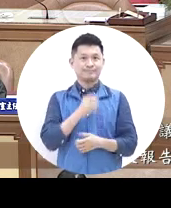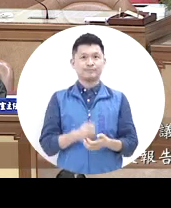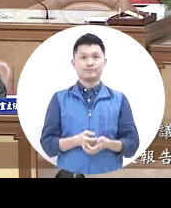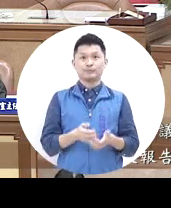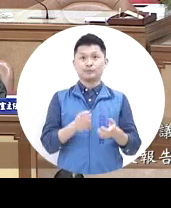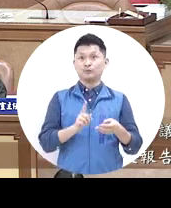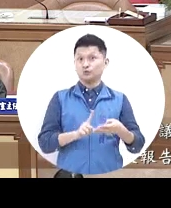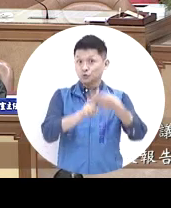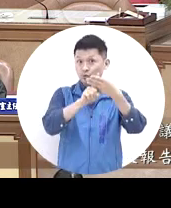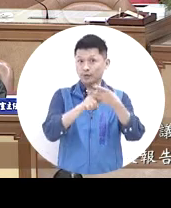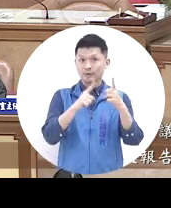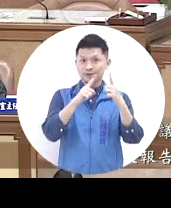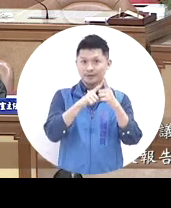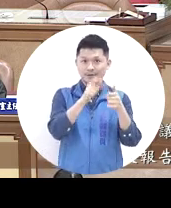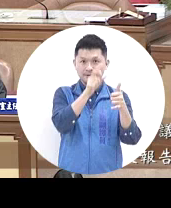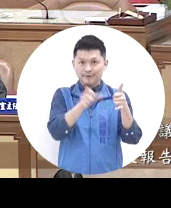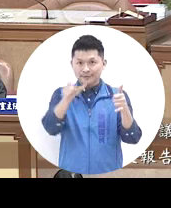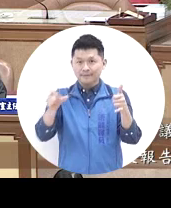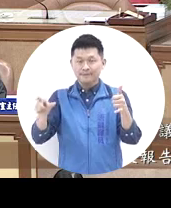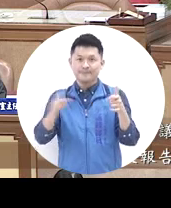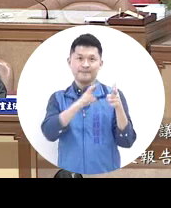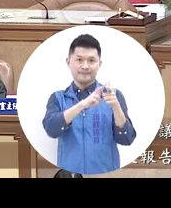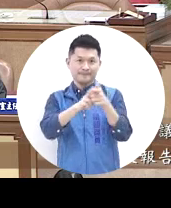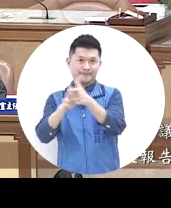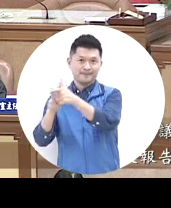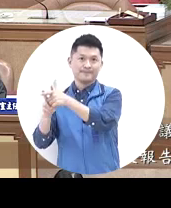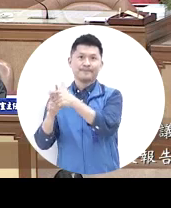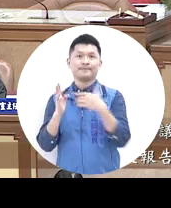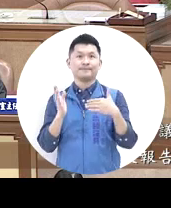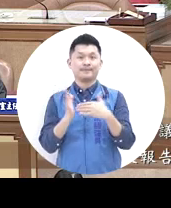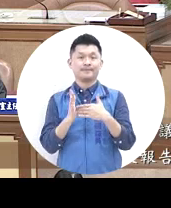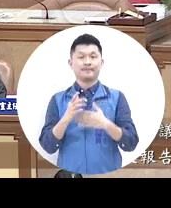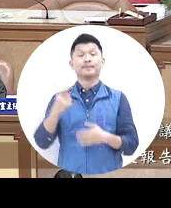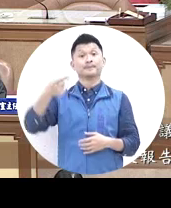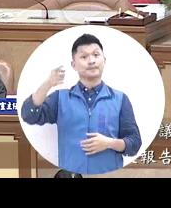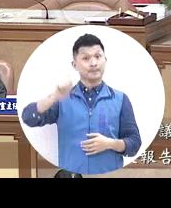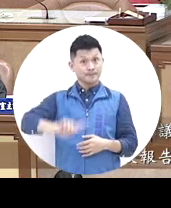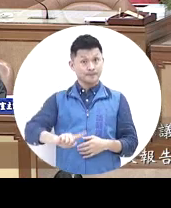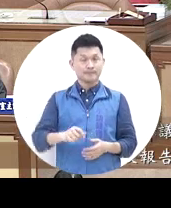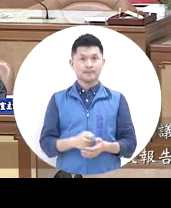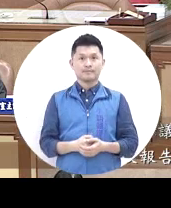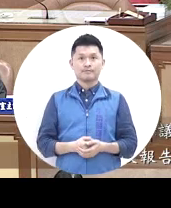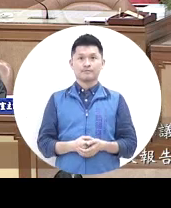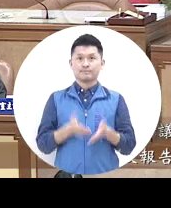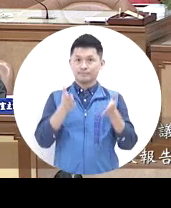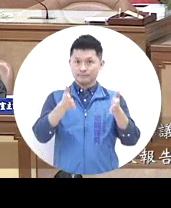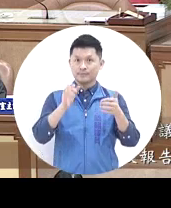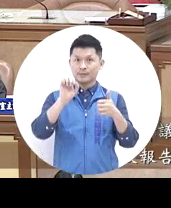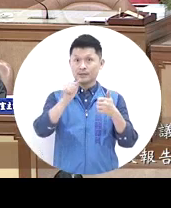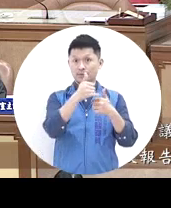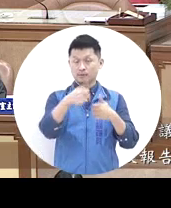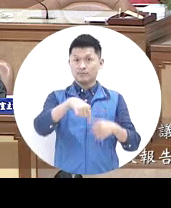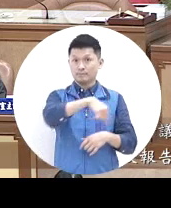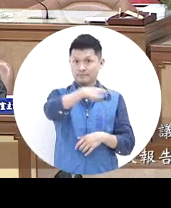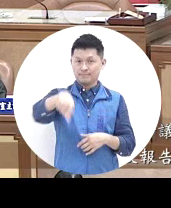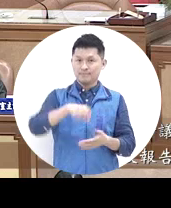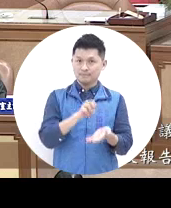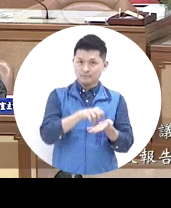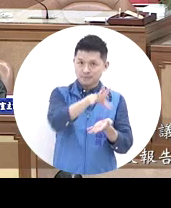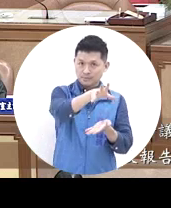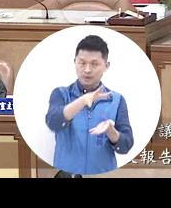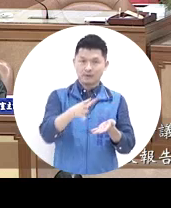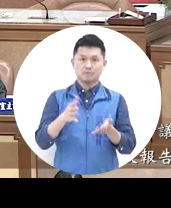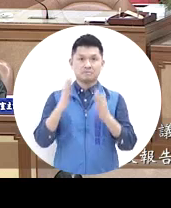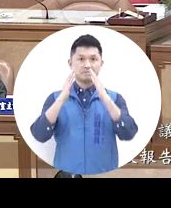这里给各位做一个报告。下来就跟议员报告我们这一次的施